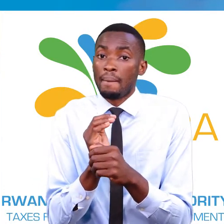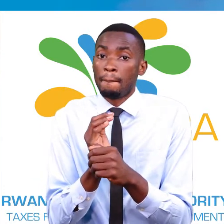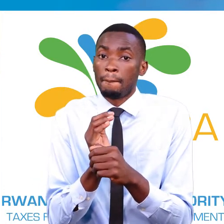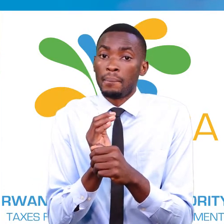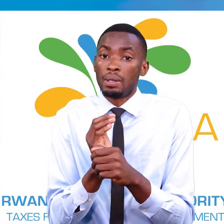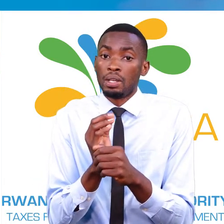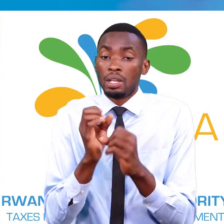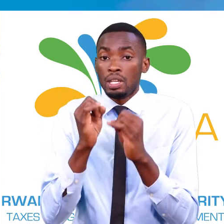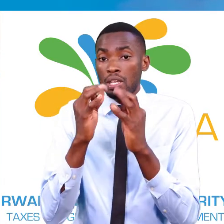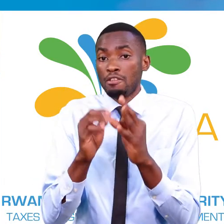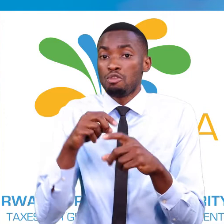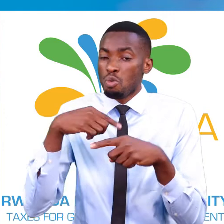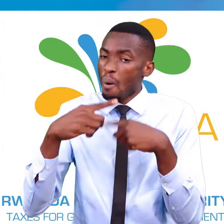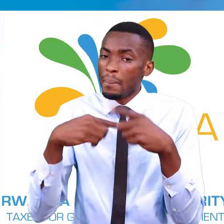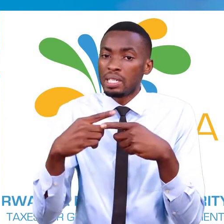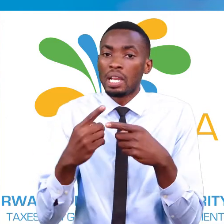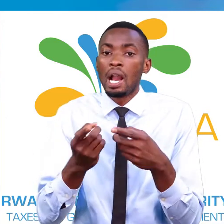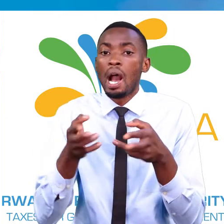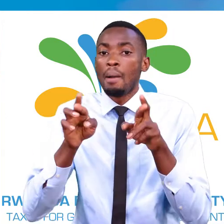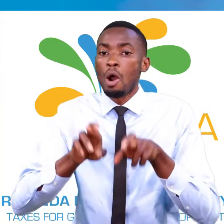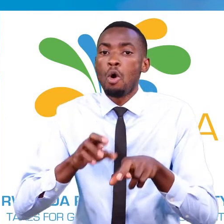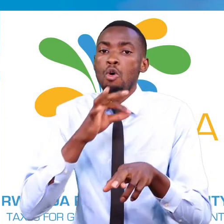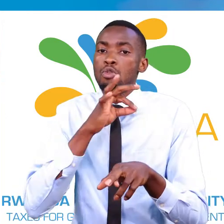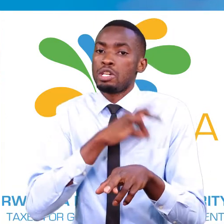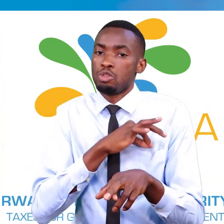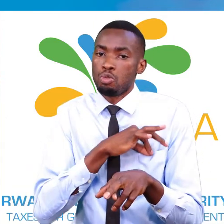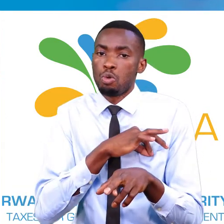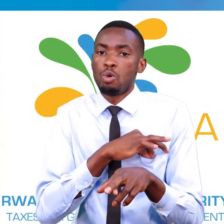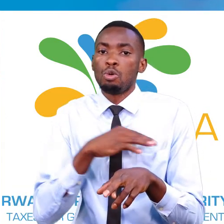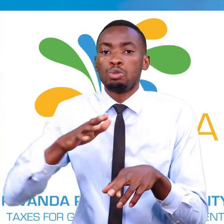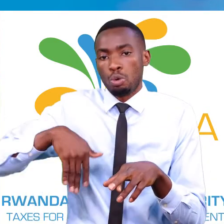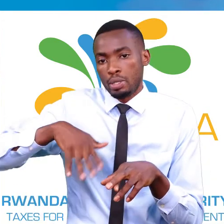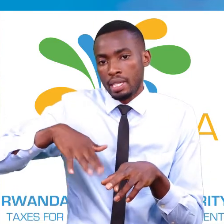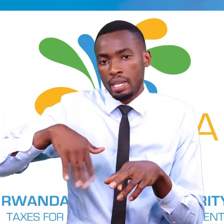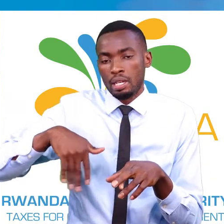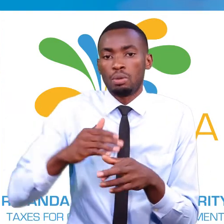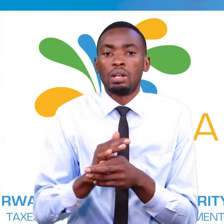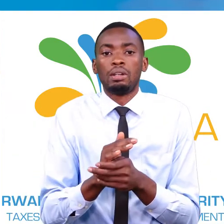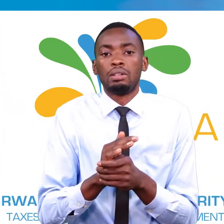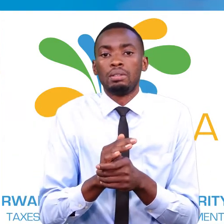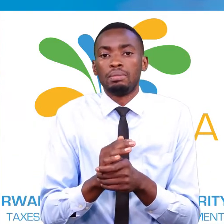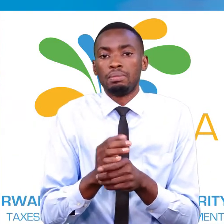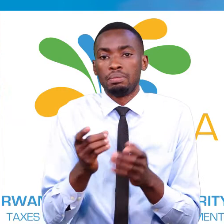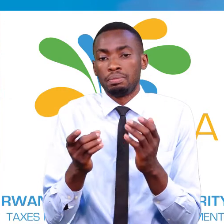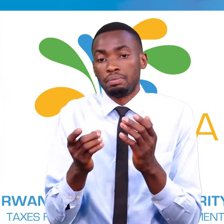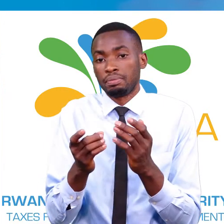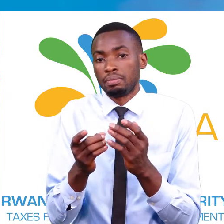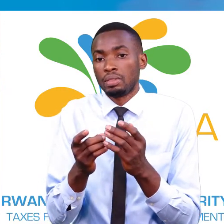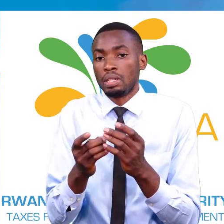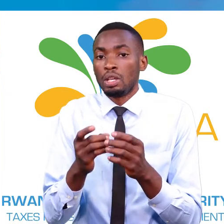y'ibyo bihano by'10% hazaho n'inyungu z'ubukererwe bwo kwishyura uwo musoro zingana na rimwe n'igice ku ijana buri kwezi